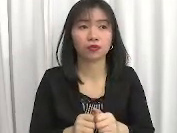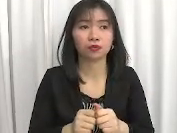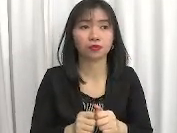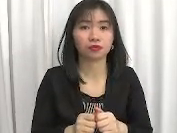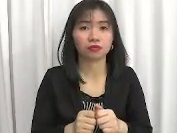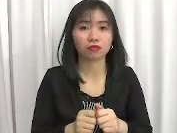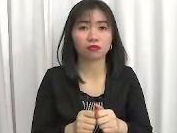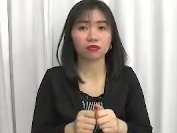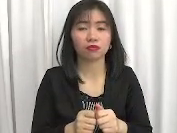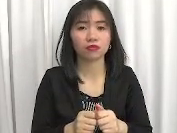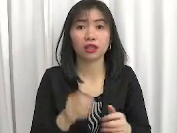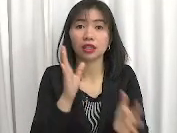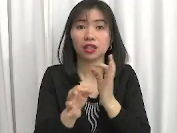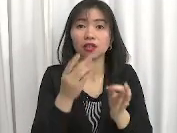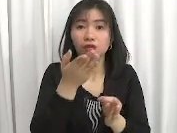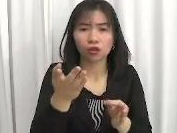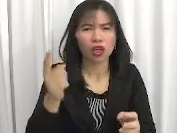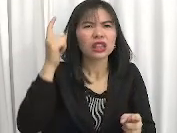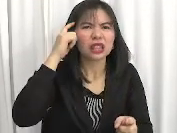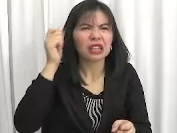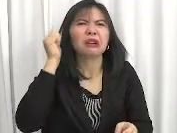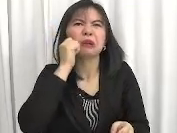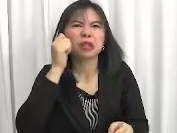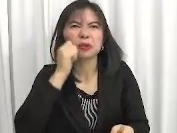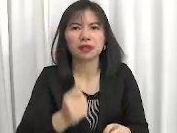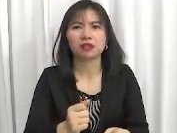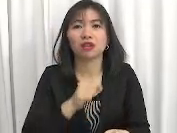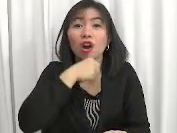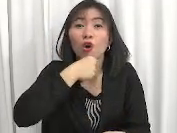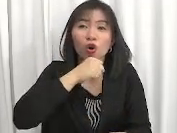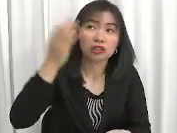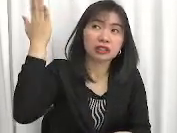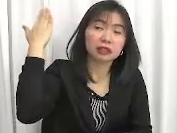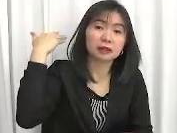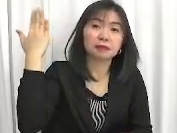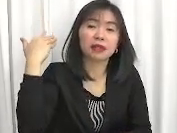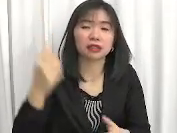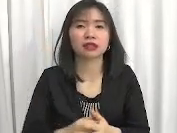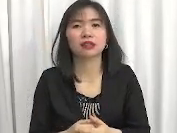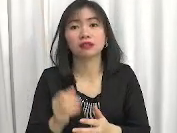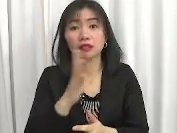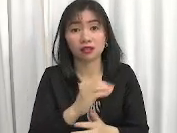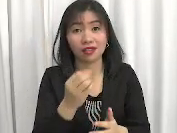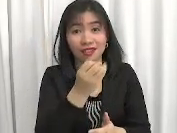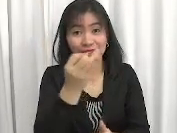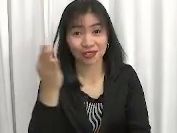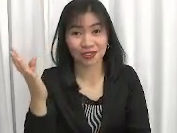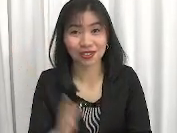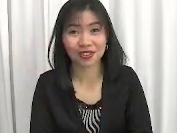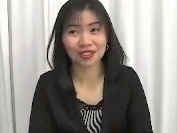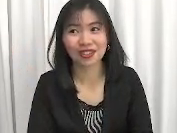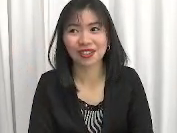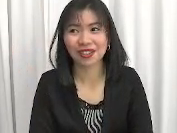may kasabihan nga na ang mga asawang babae daw eh, mga